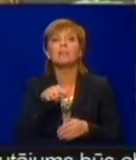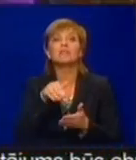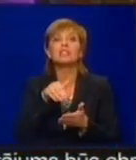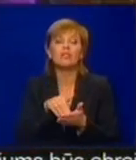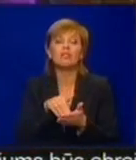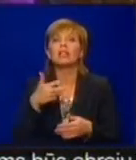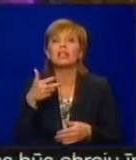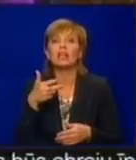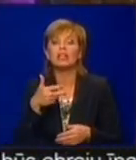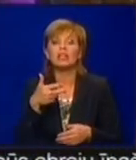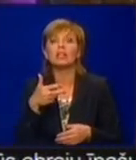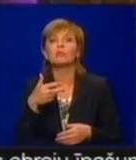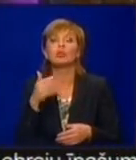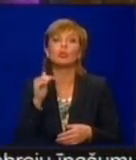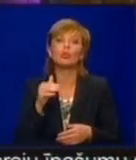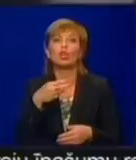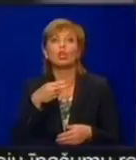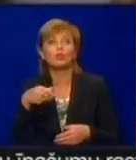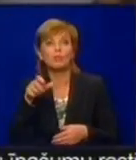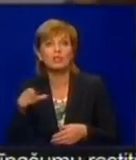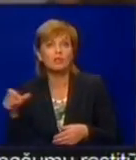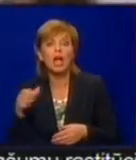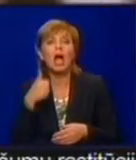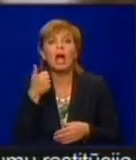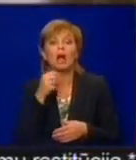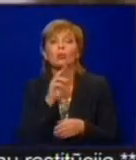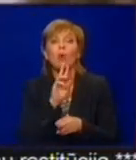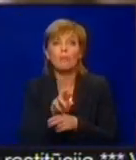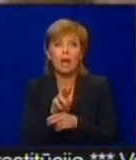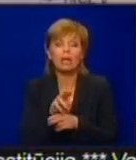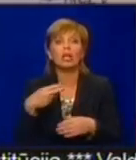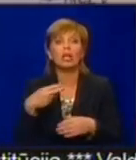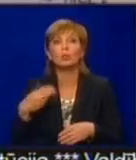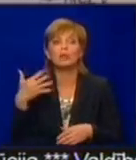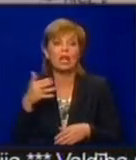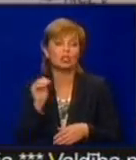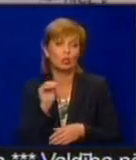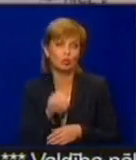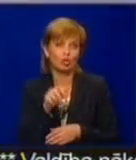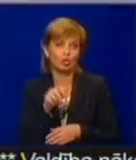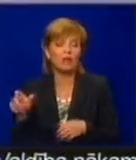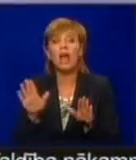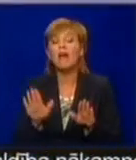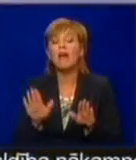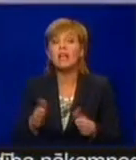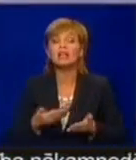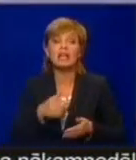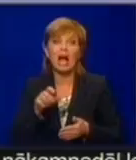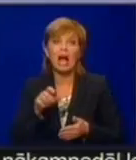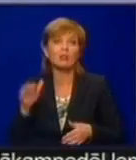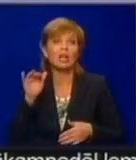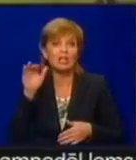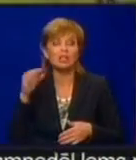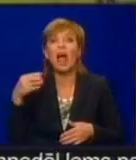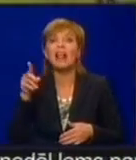aptuveni 3200 cilvēku, bet tik gadu to apmeklē vēl aptuveni 25 tūkstoši. Vietējie iedzīvotāji cer, ka